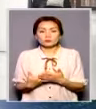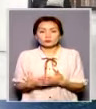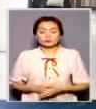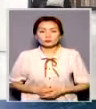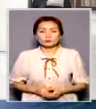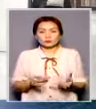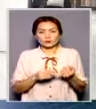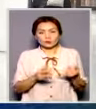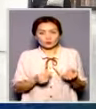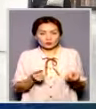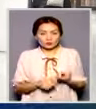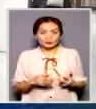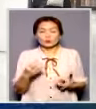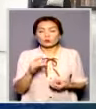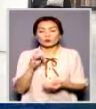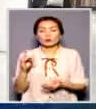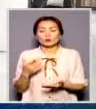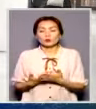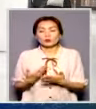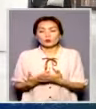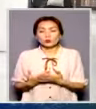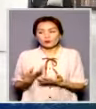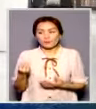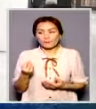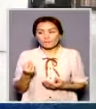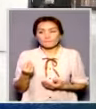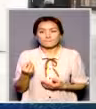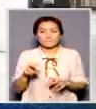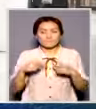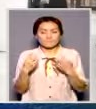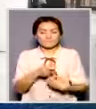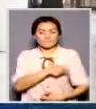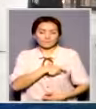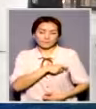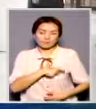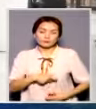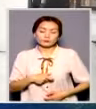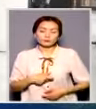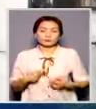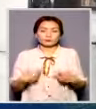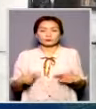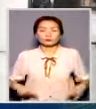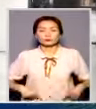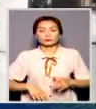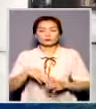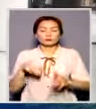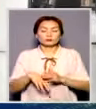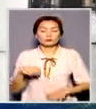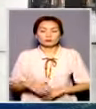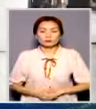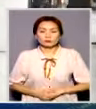өткен жер қойнауына қатысты, одан кейін қала берді. Мына мәжіліс депутаттары, жергілікті мәслихат депутаттарын сайлау